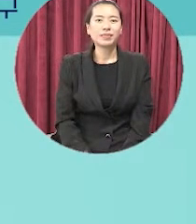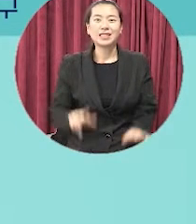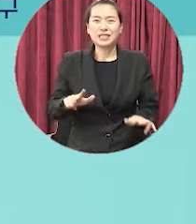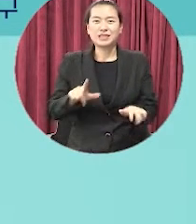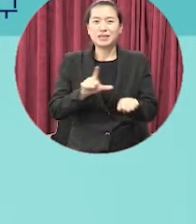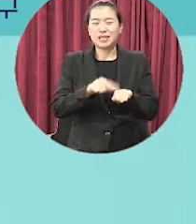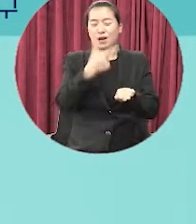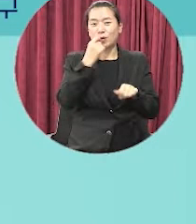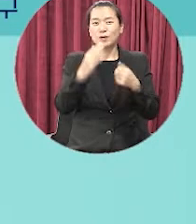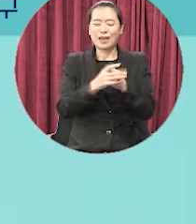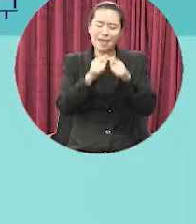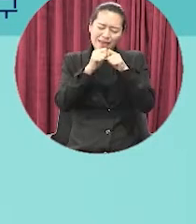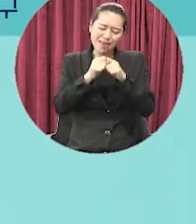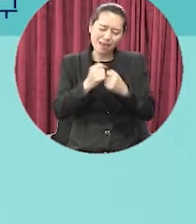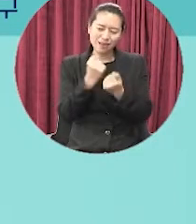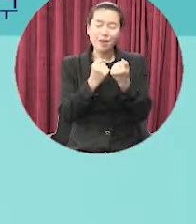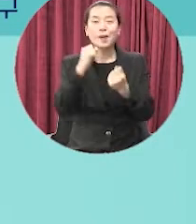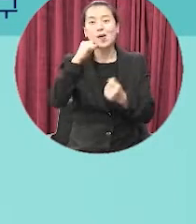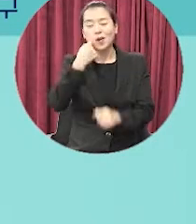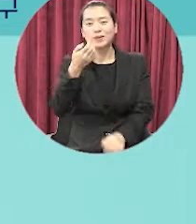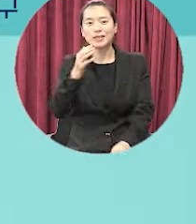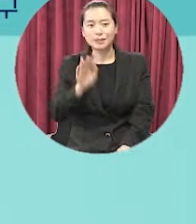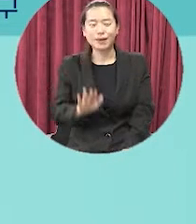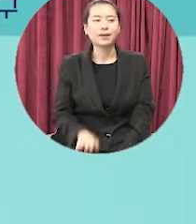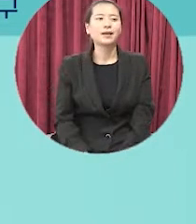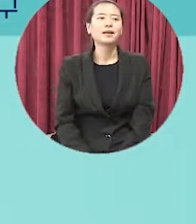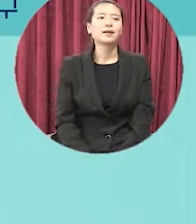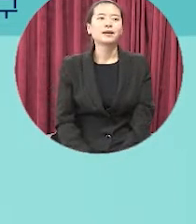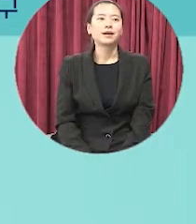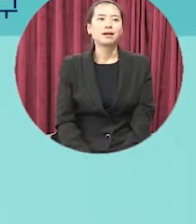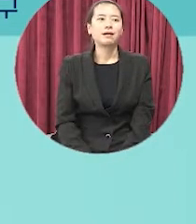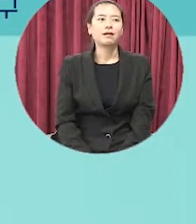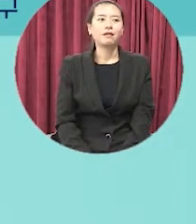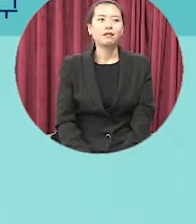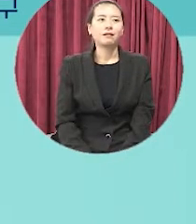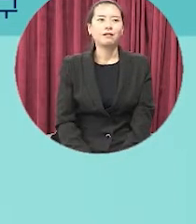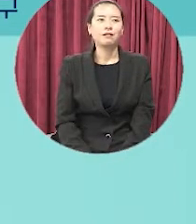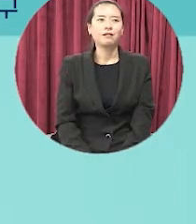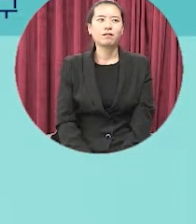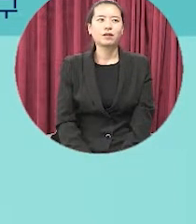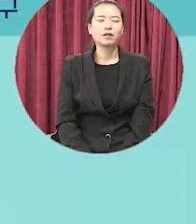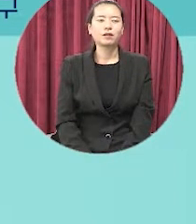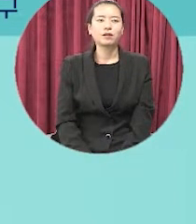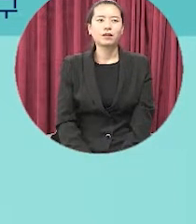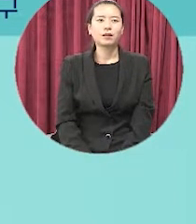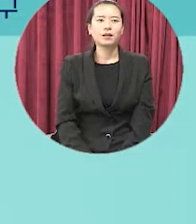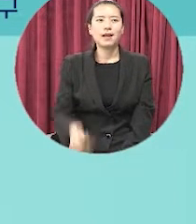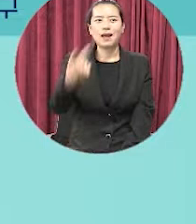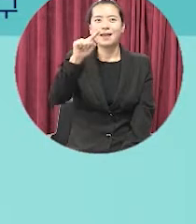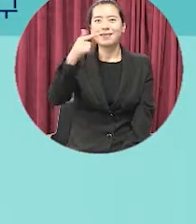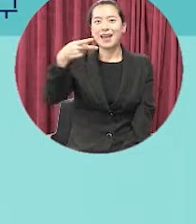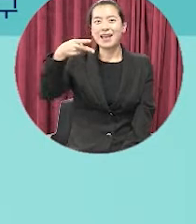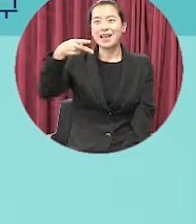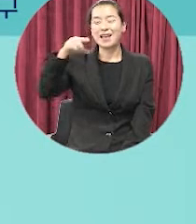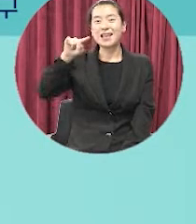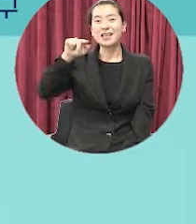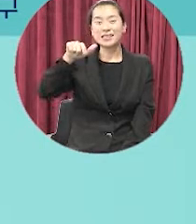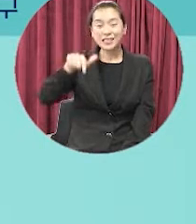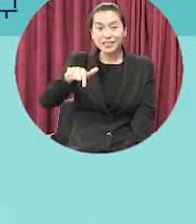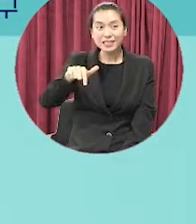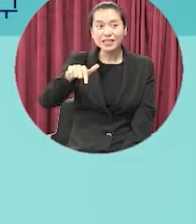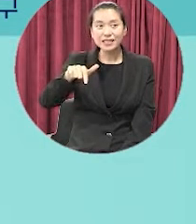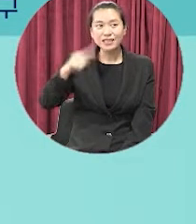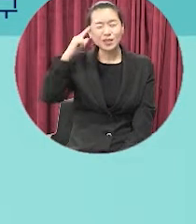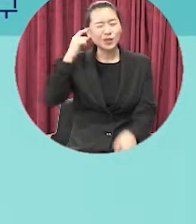없어서 자세한 내용은 말씀 두지 않겠지만 엄 앞 cdm 을 이용한 연구들이 이런 란 쓰시 라든가 란 쓰시면 마시는 것처럼 임팩트